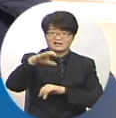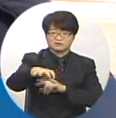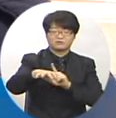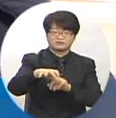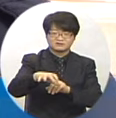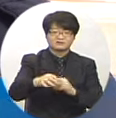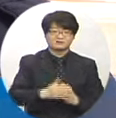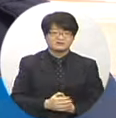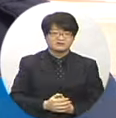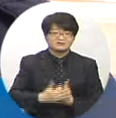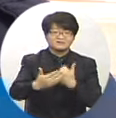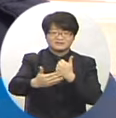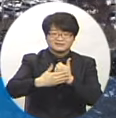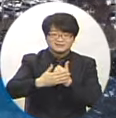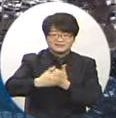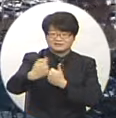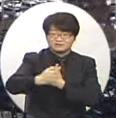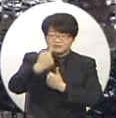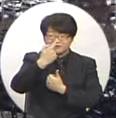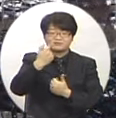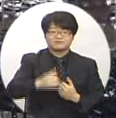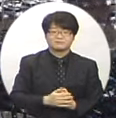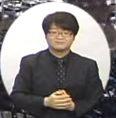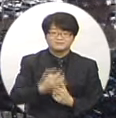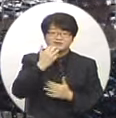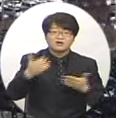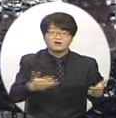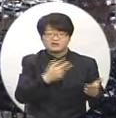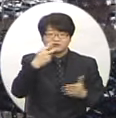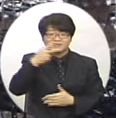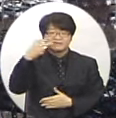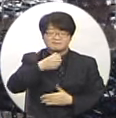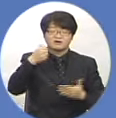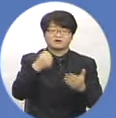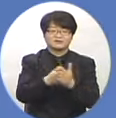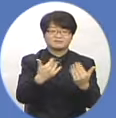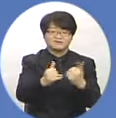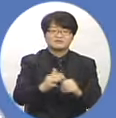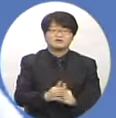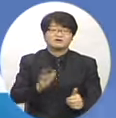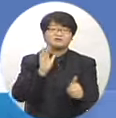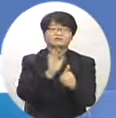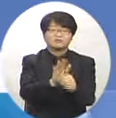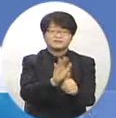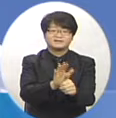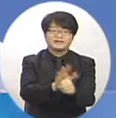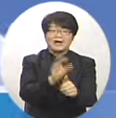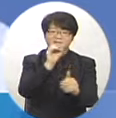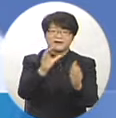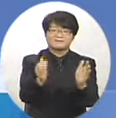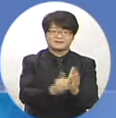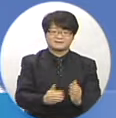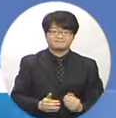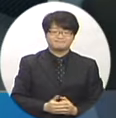이용해서 지도를 받기 위해서 경기도가 금연을 결심한 사람을 적극 돕기로 했습니다.